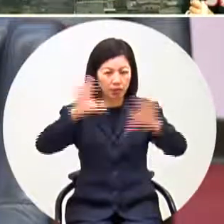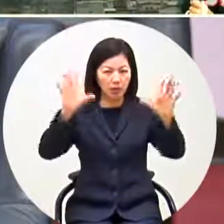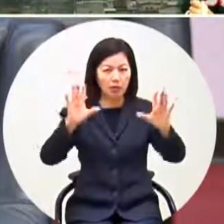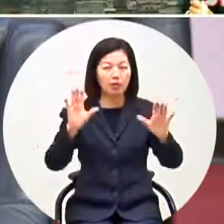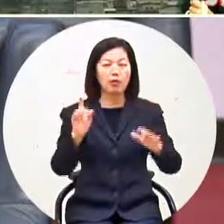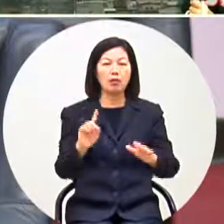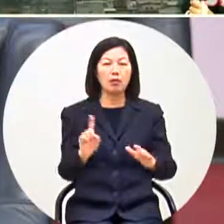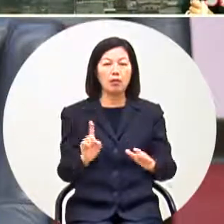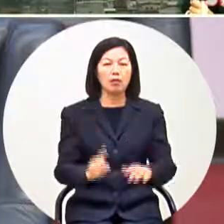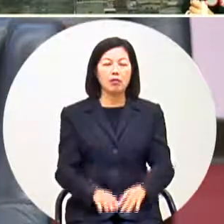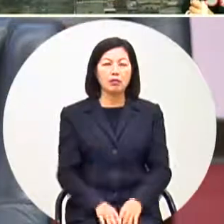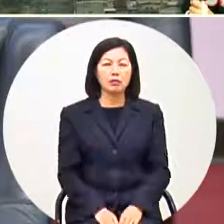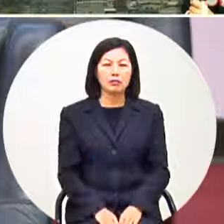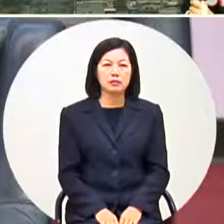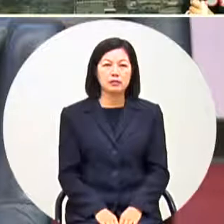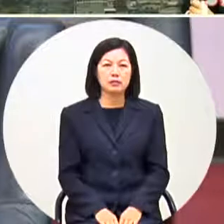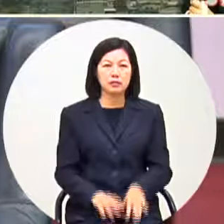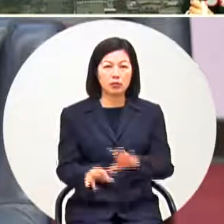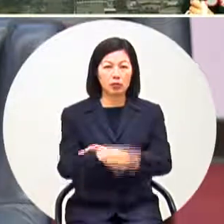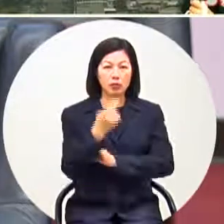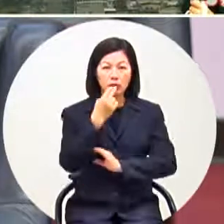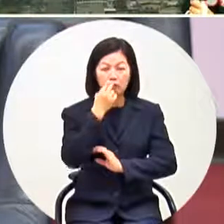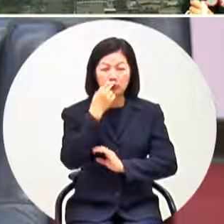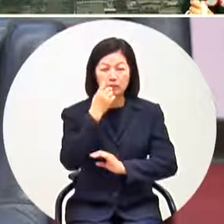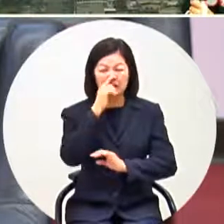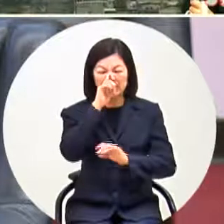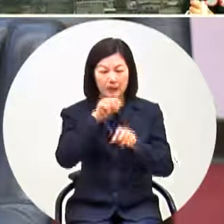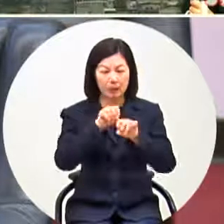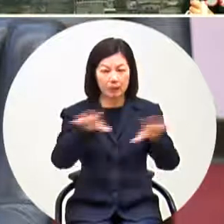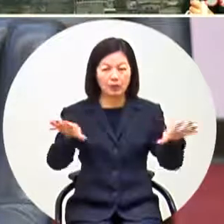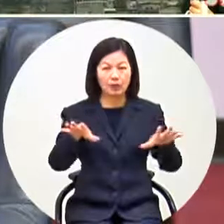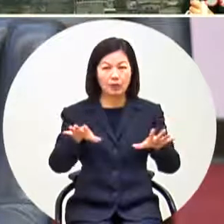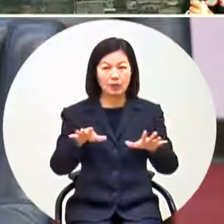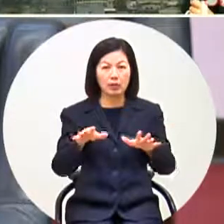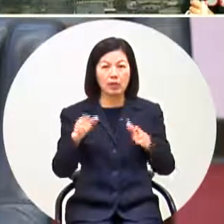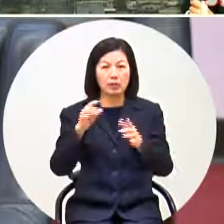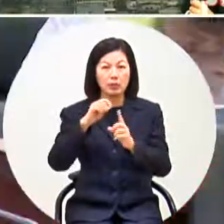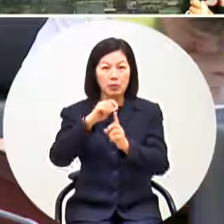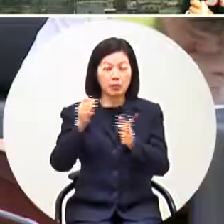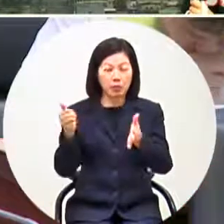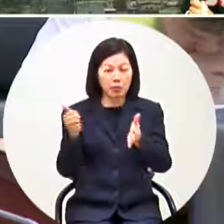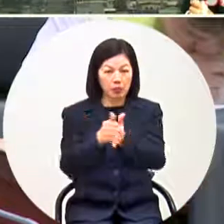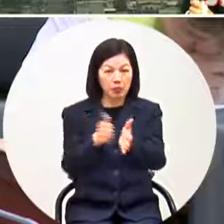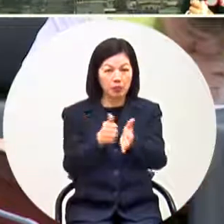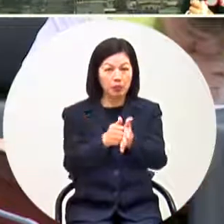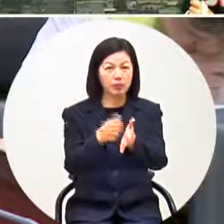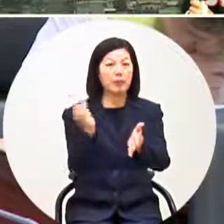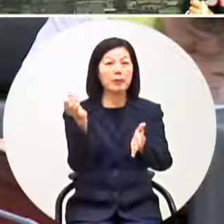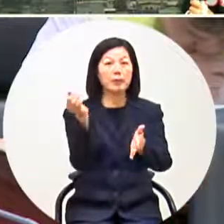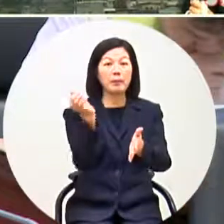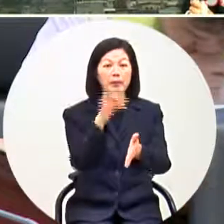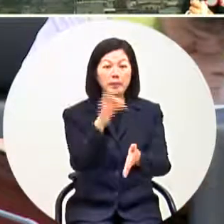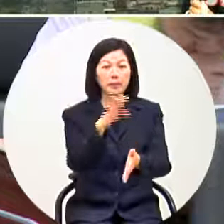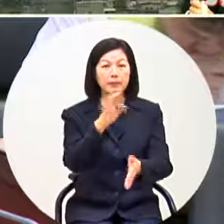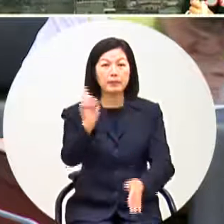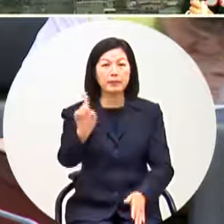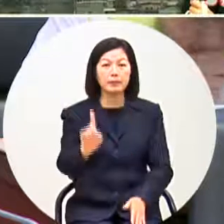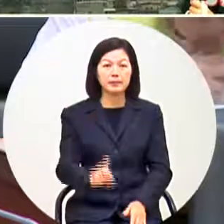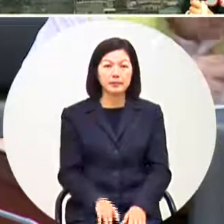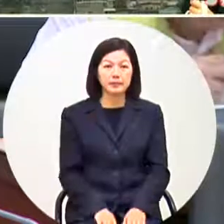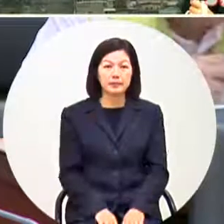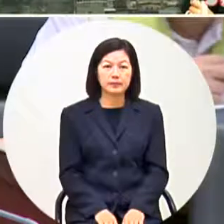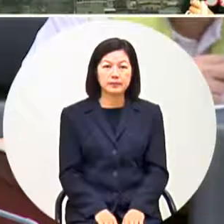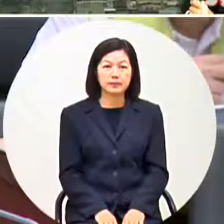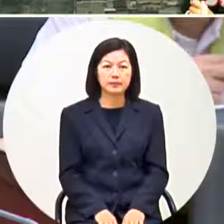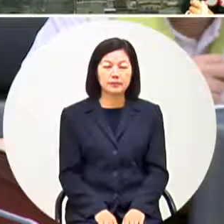空屋的免费搭乘大众运输哈，那就是因为我们高雄